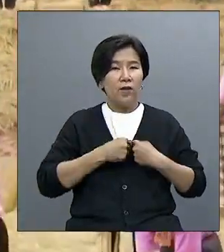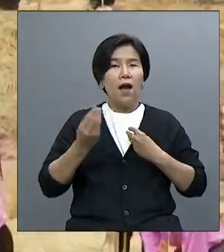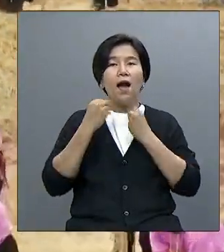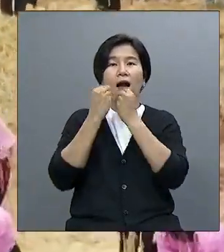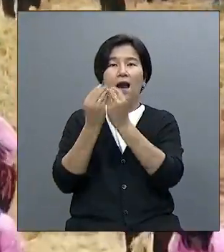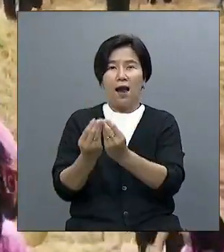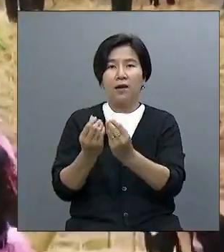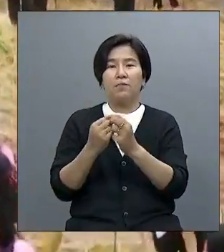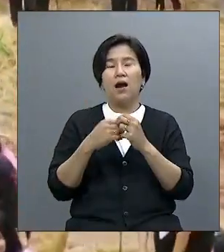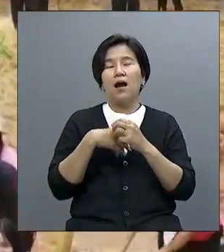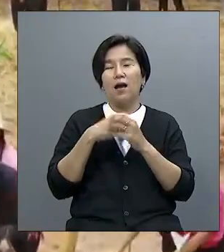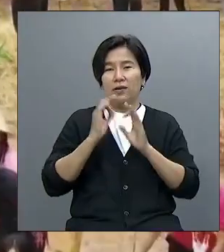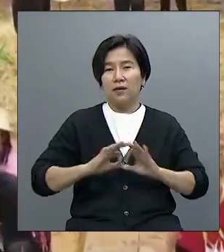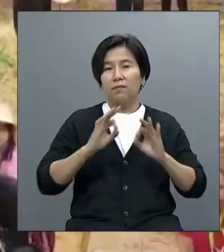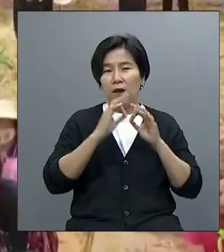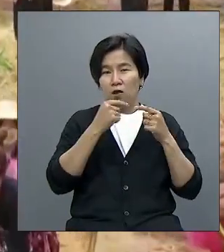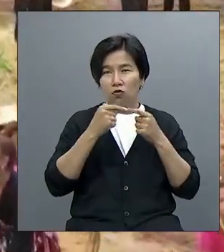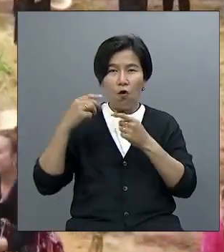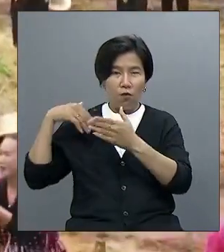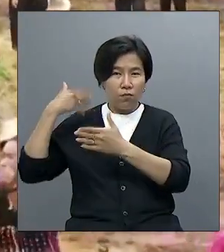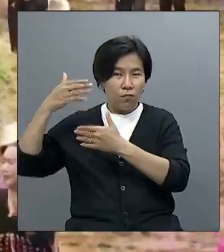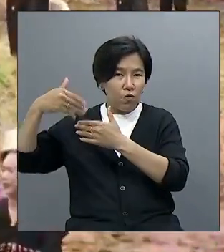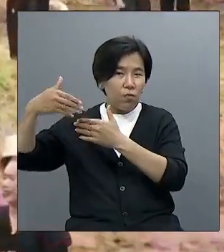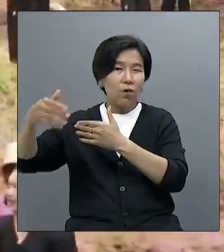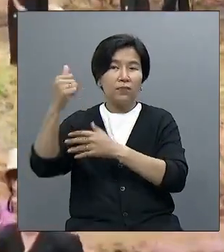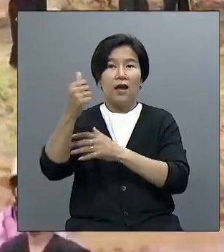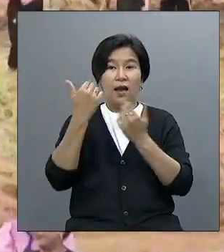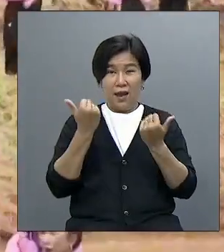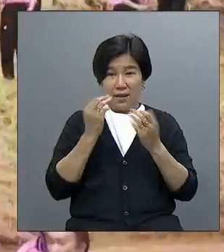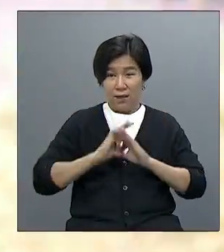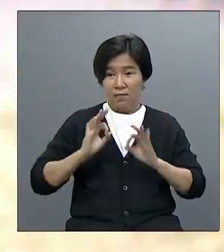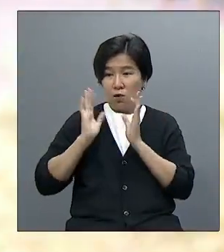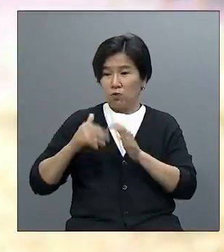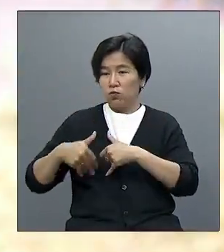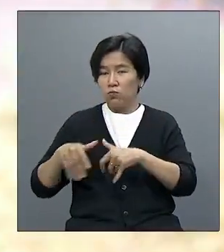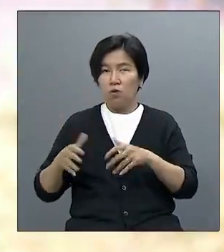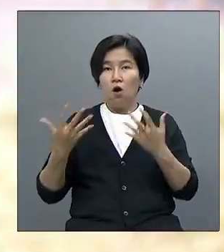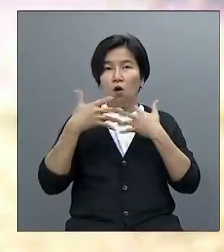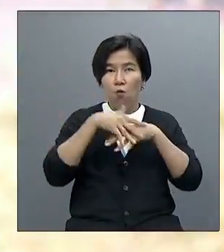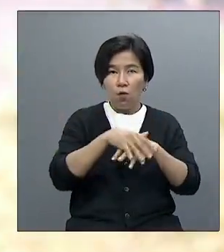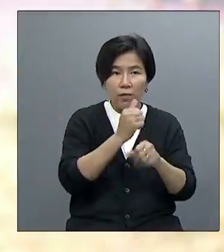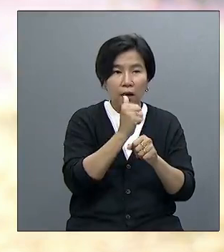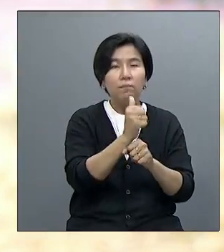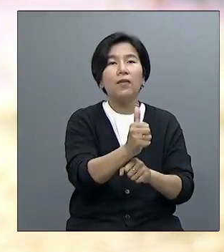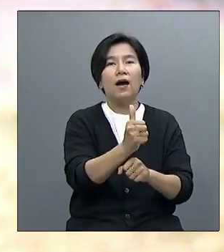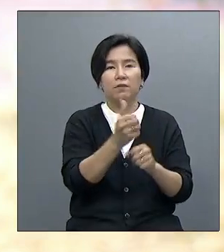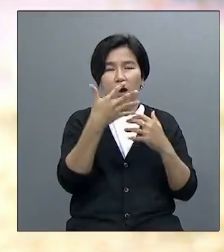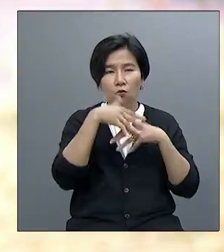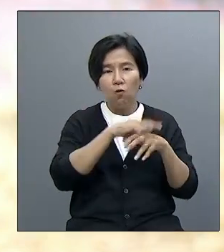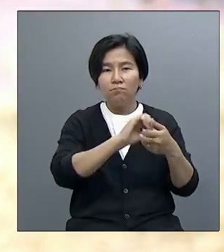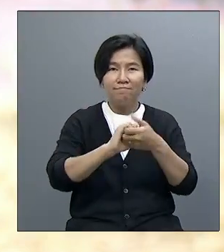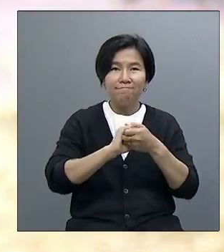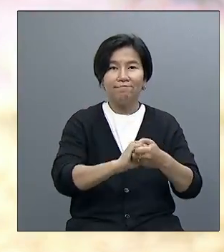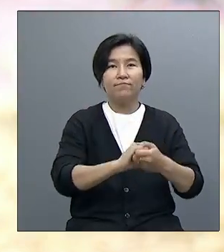ทอดต่อๆกันค่ะ สุดท้ายจริงๆก็คือชุมชนก็จะเข้ามามีส่วนร่วมในการที่จะไปต่อยอดนะคะนั่นหมายความถึงว่า